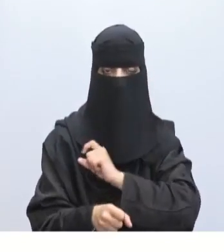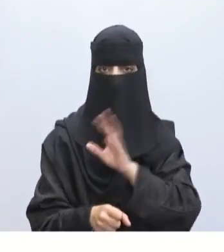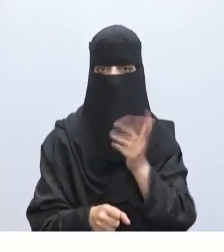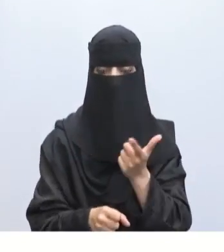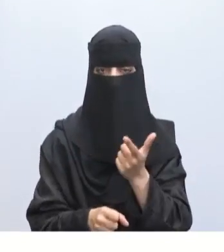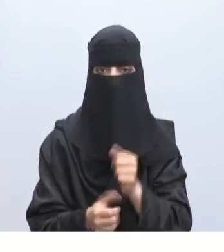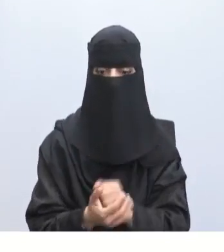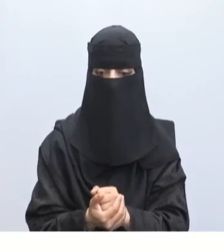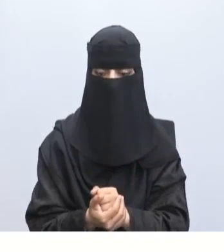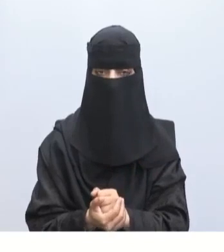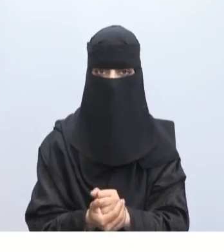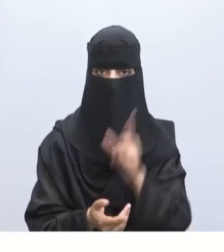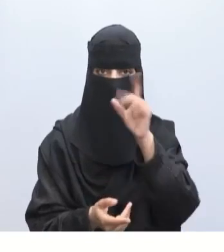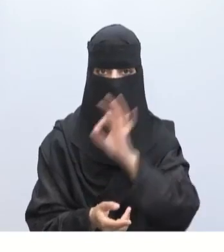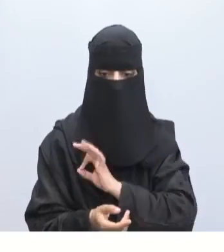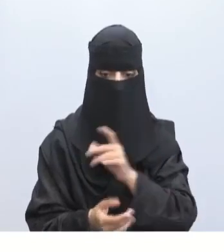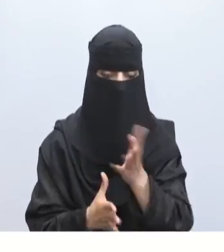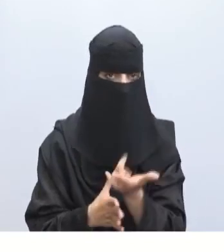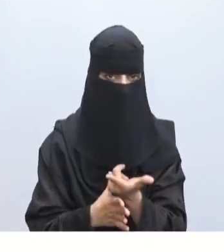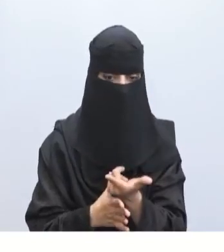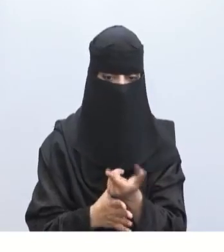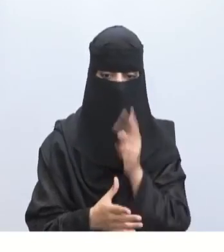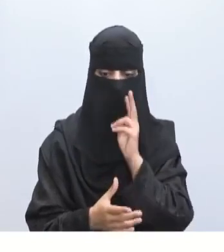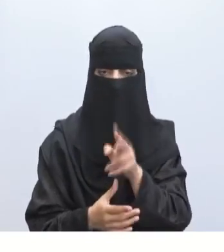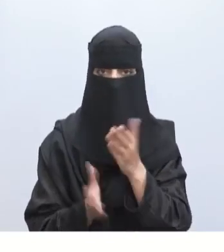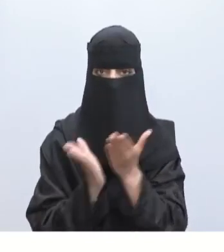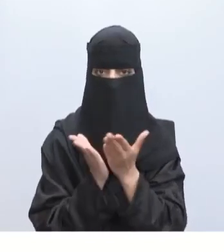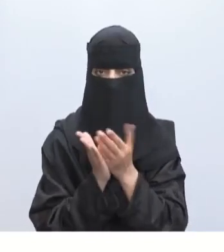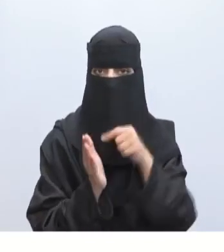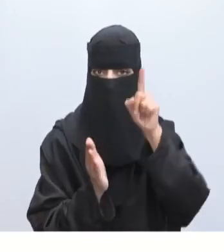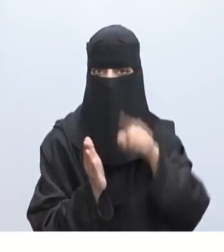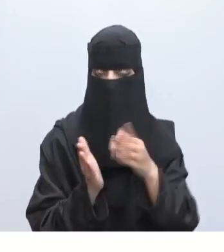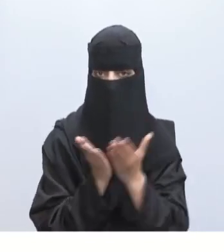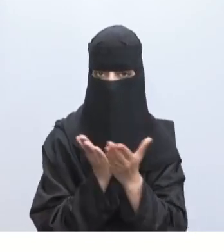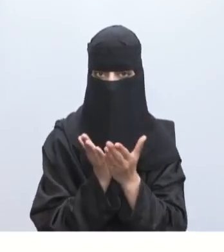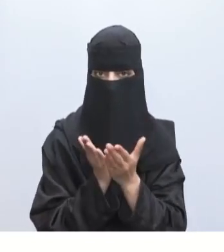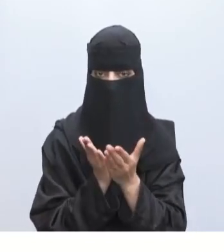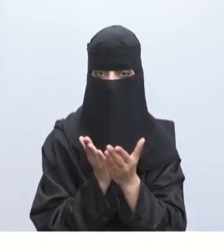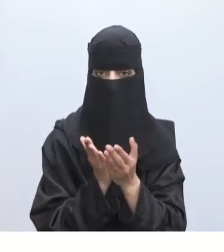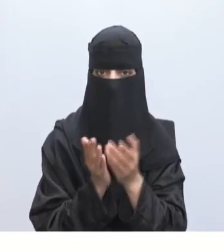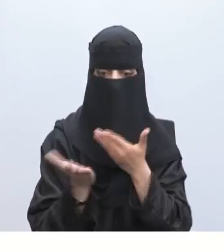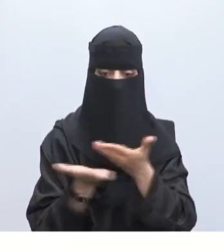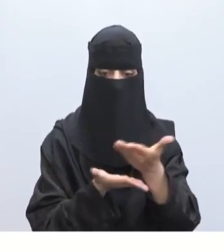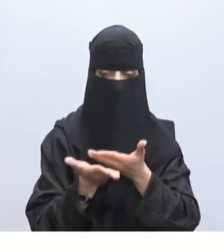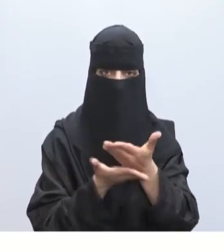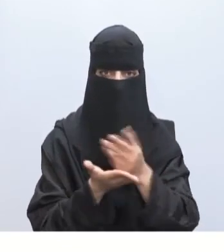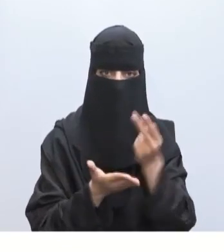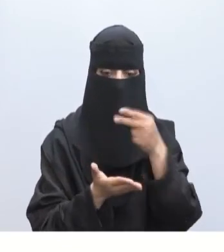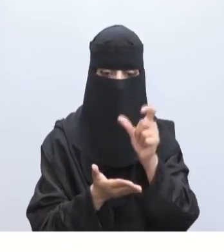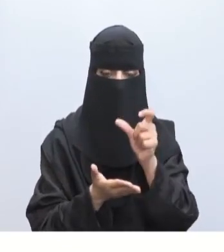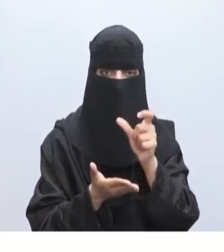تعرفنا على الجهود التي قام بها وفي درسنا لهذا اليوم نتحدث